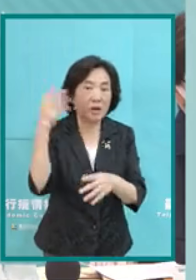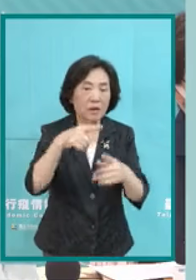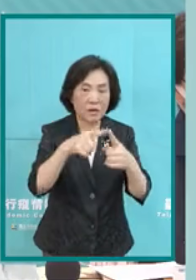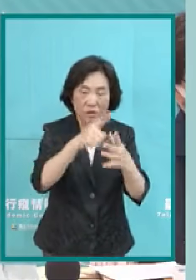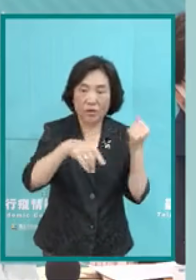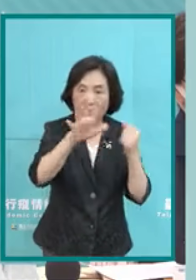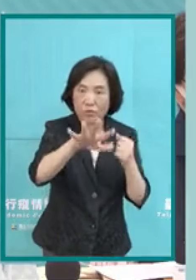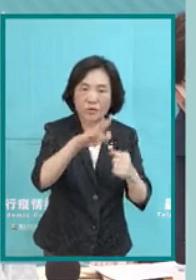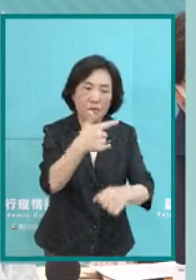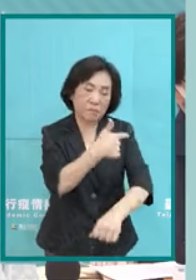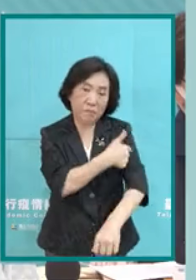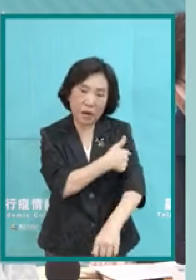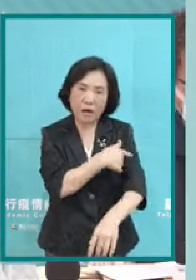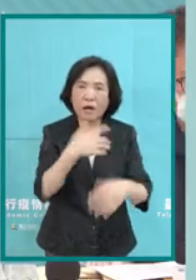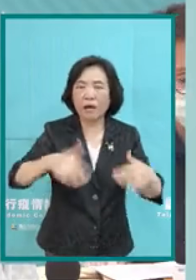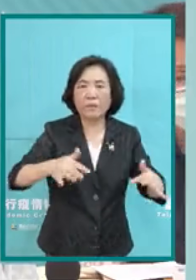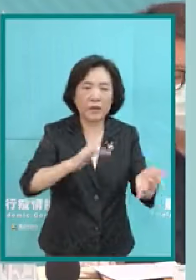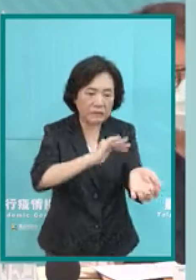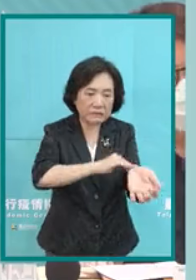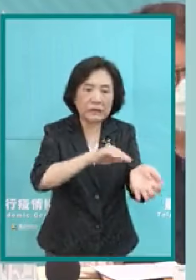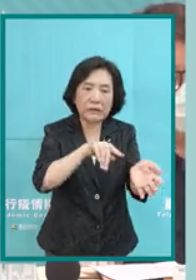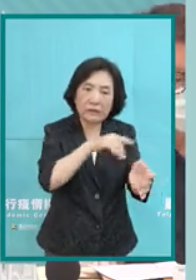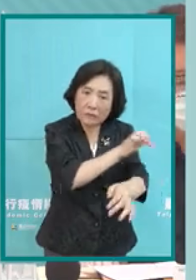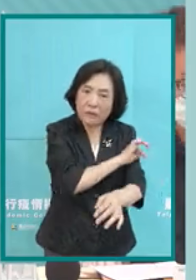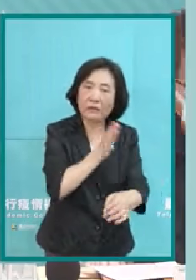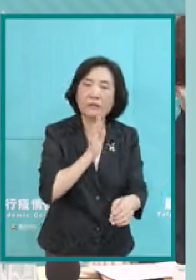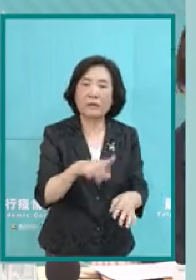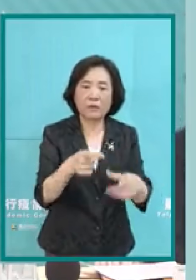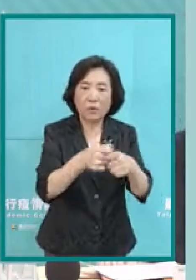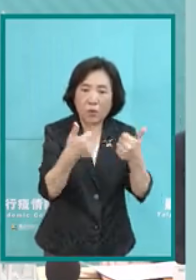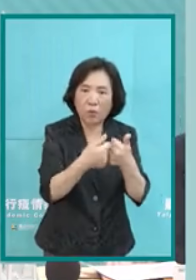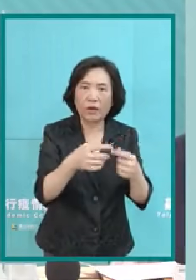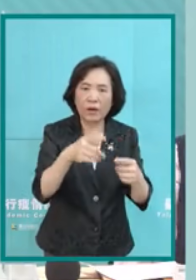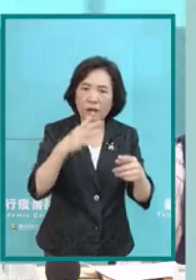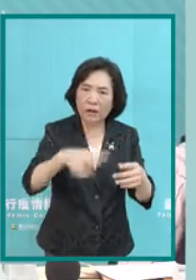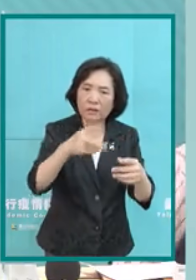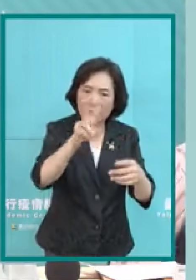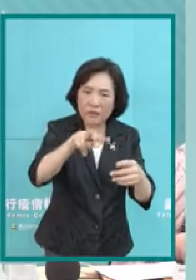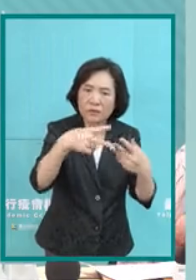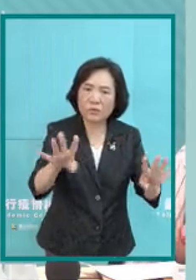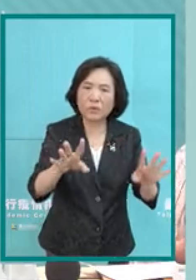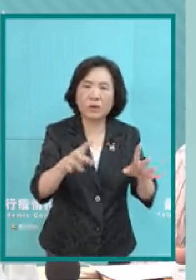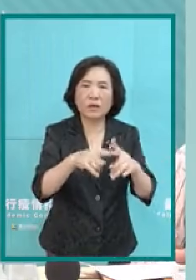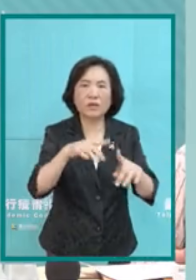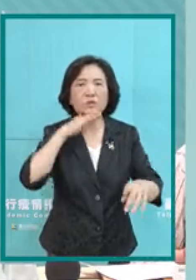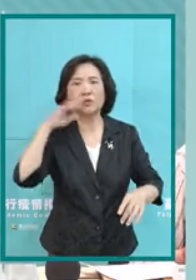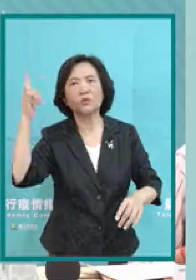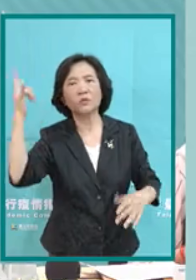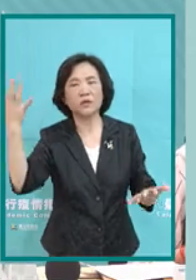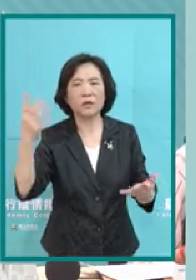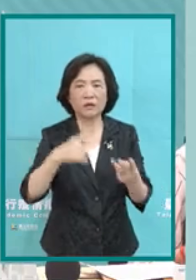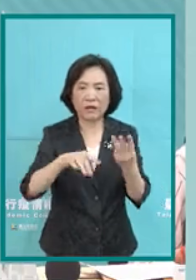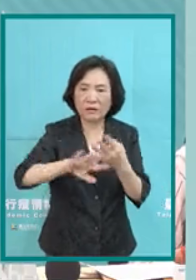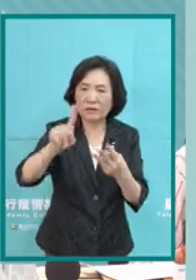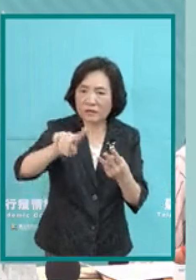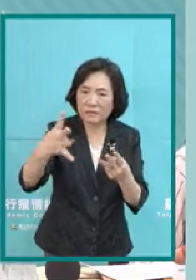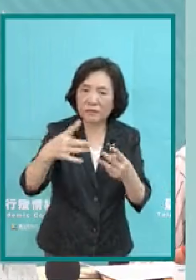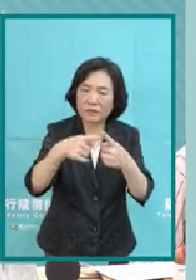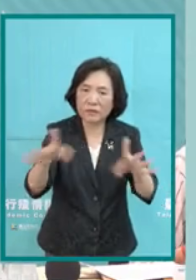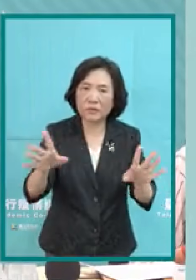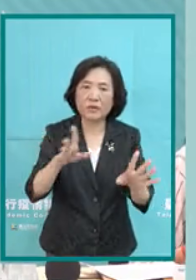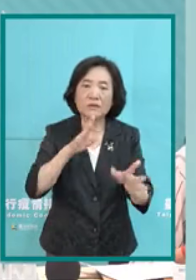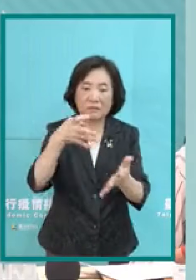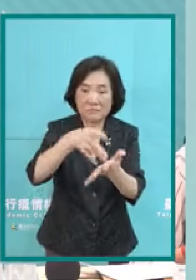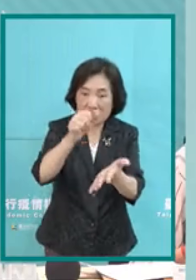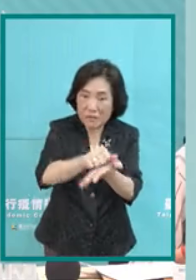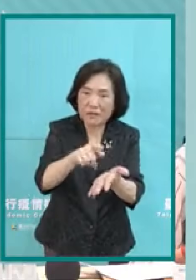人员没有被施打到疫苗，而药师工会也指称还有2000多人正在等候通知，另外还有1400多名有职业